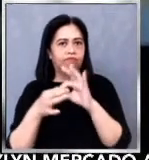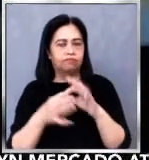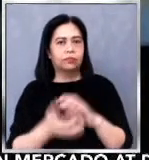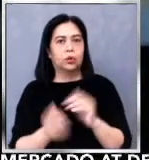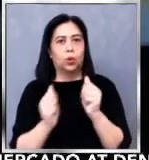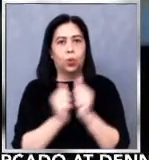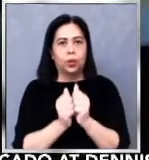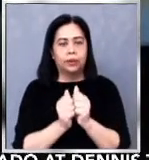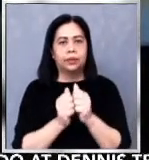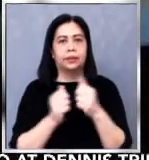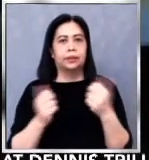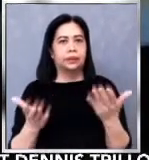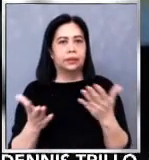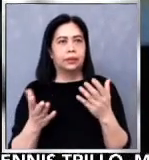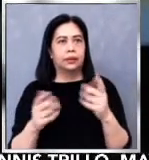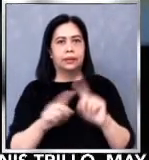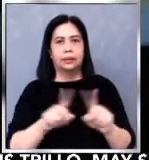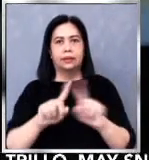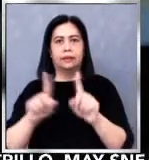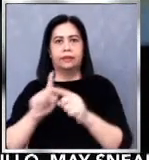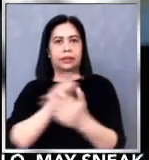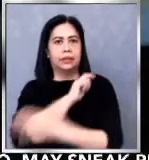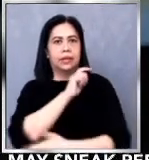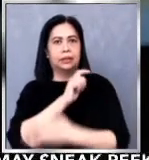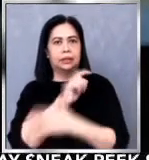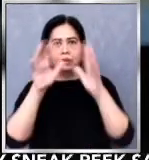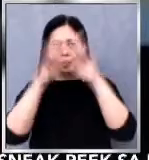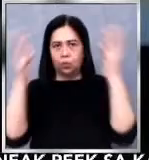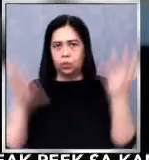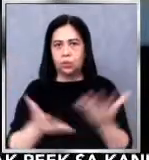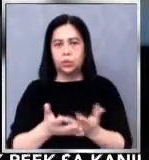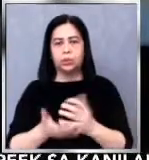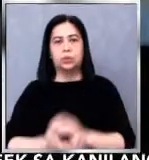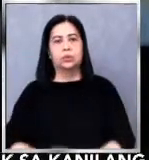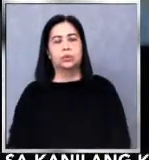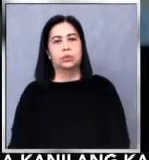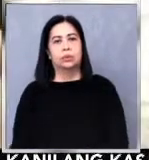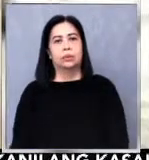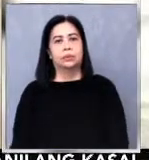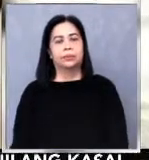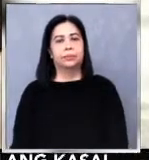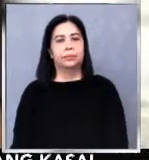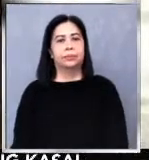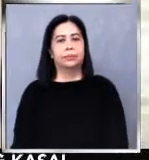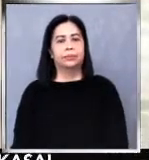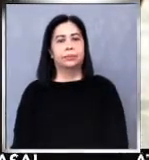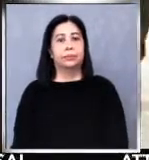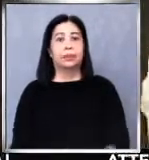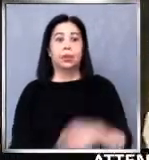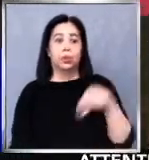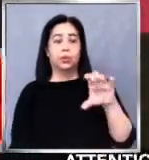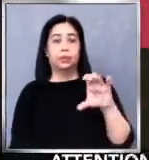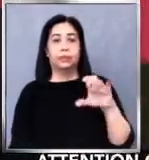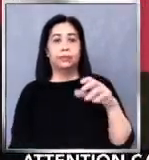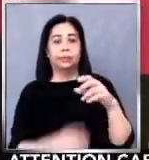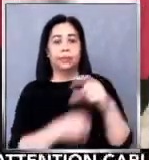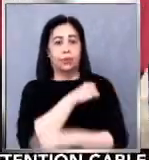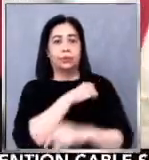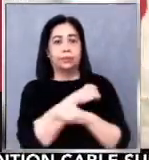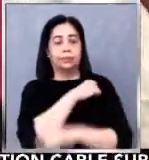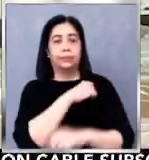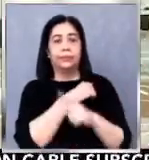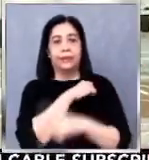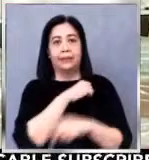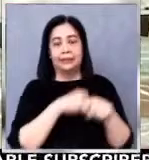the different countries in the world. Nasa Quezon Province si Vice President Lenny Robredo